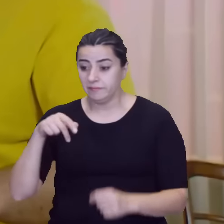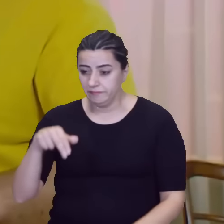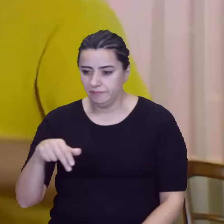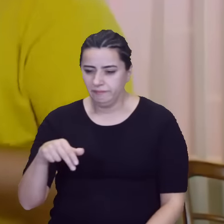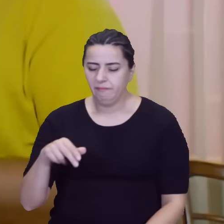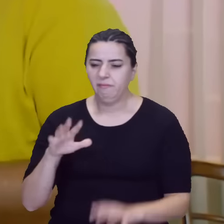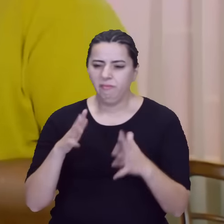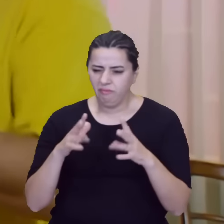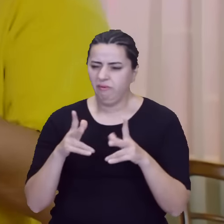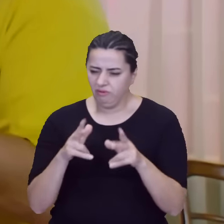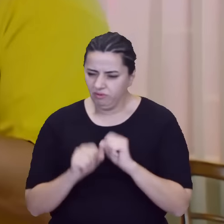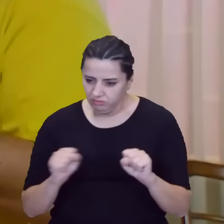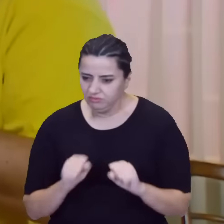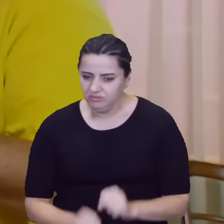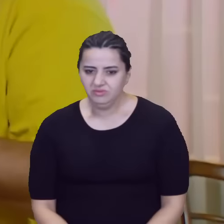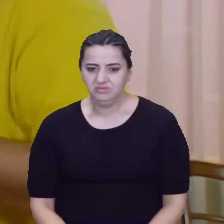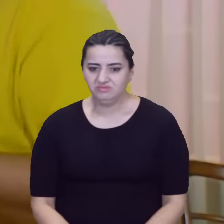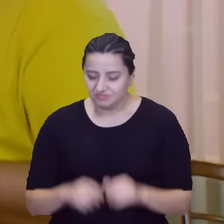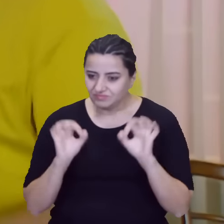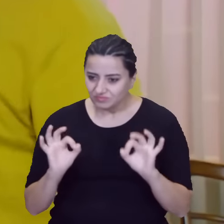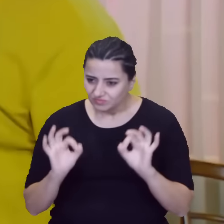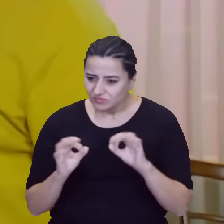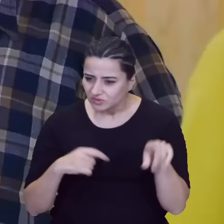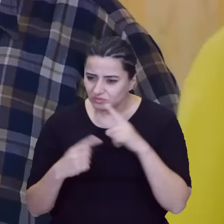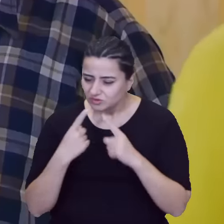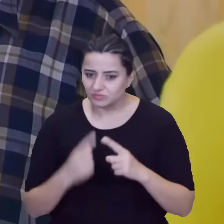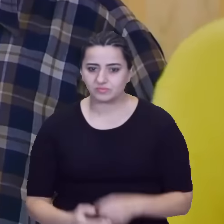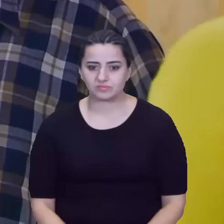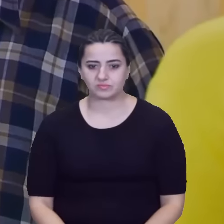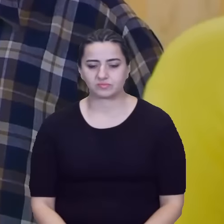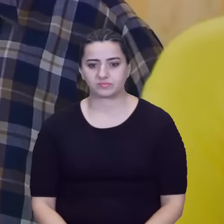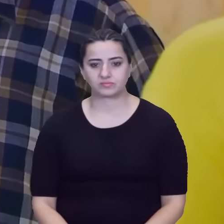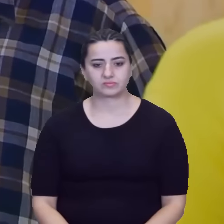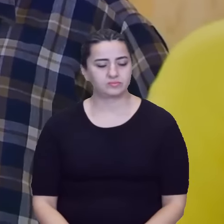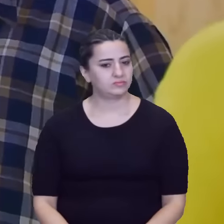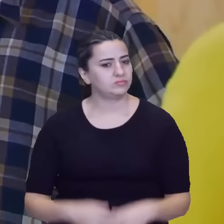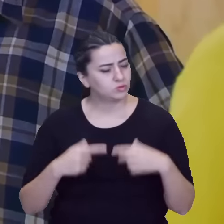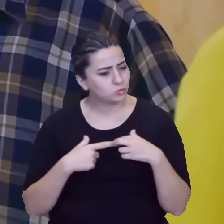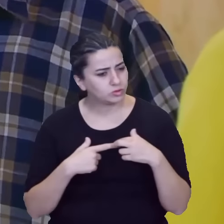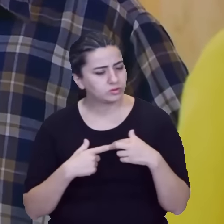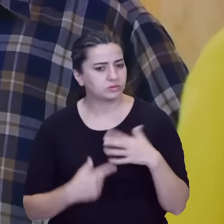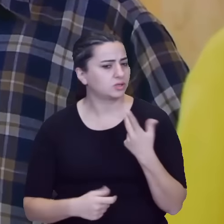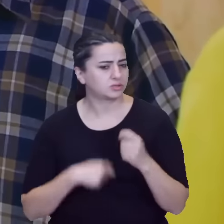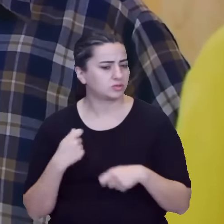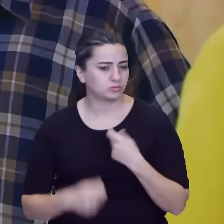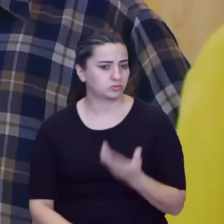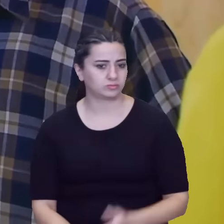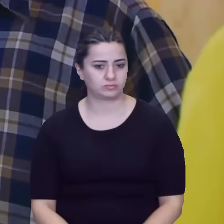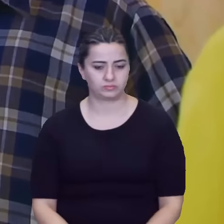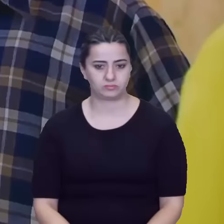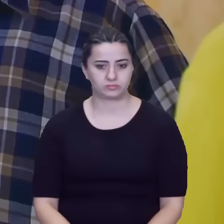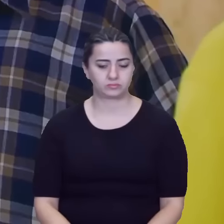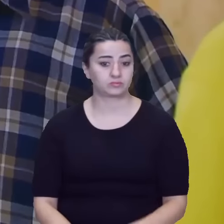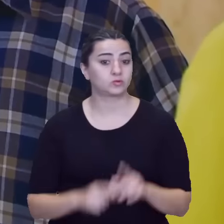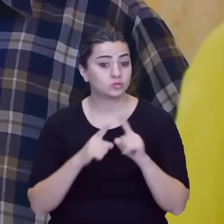yürüyünce yayın kesiliyormuş hani. Hep şimdi öyle bir şey oldu. Bak ya. Ne saçmalıyor bu ya?